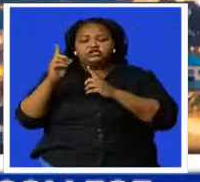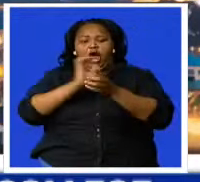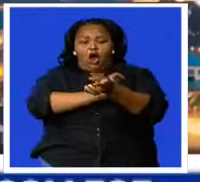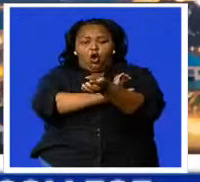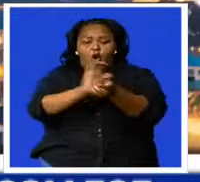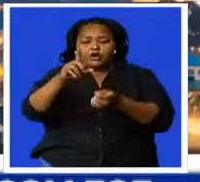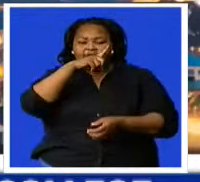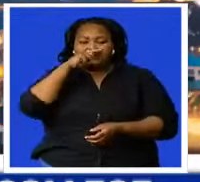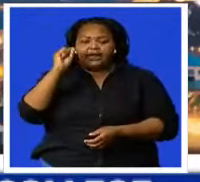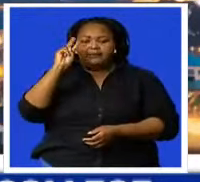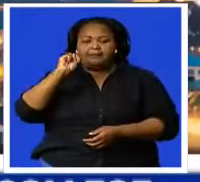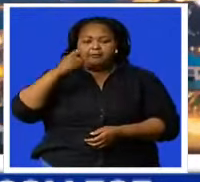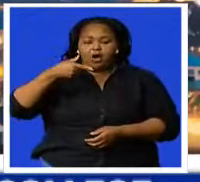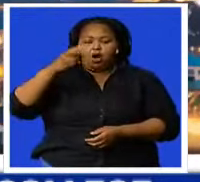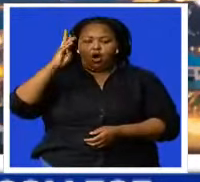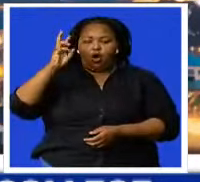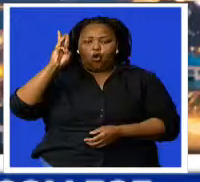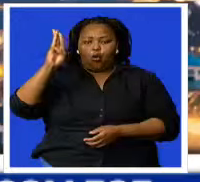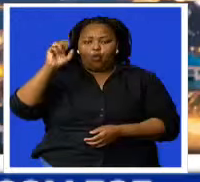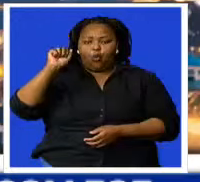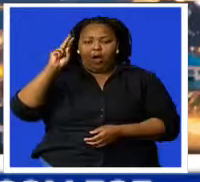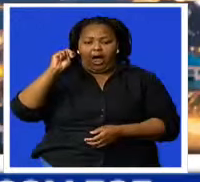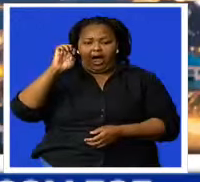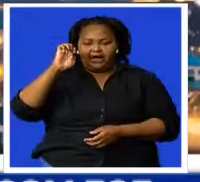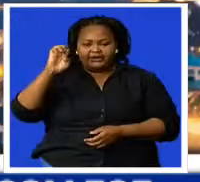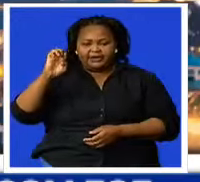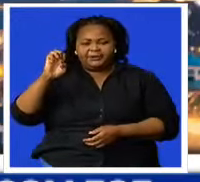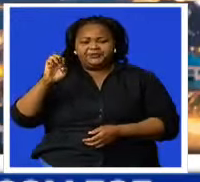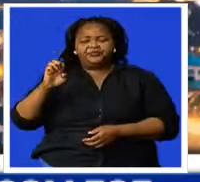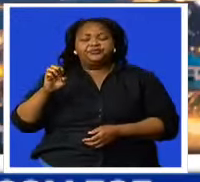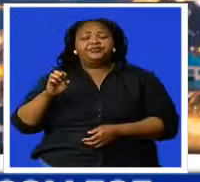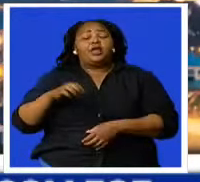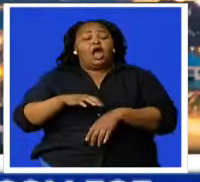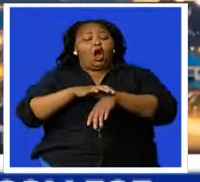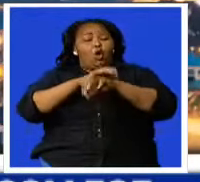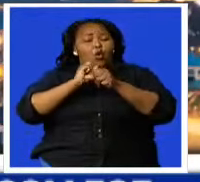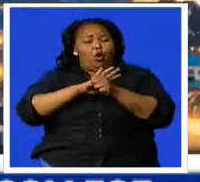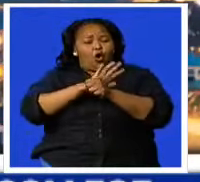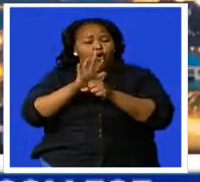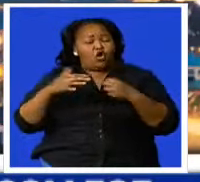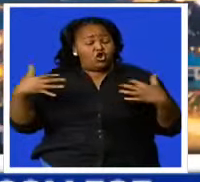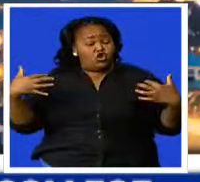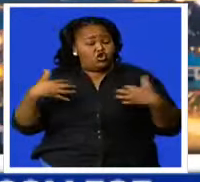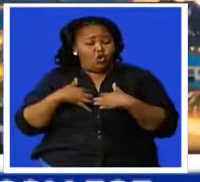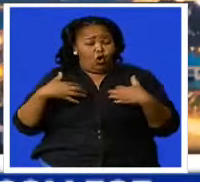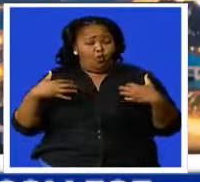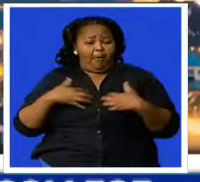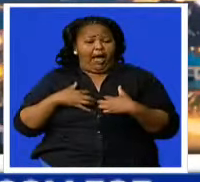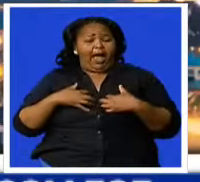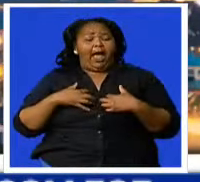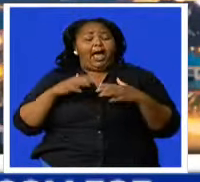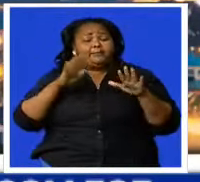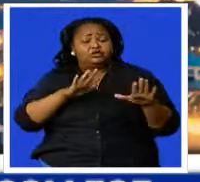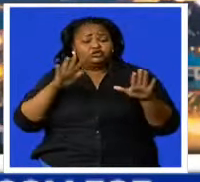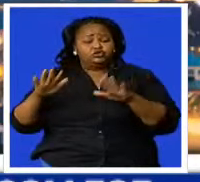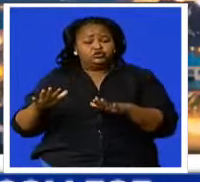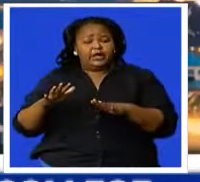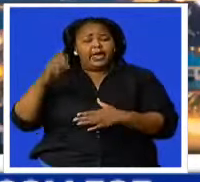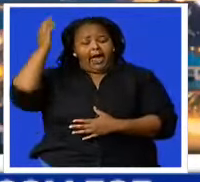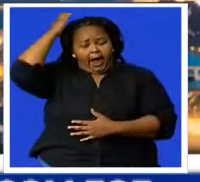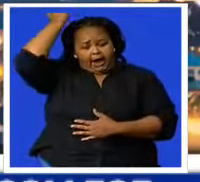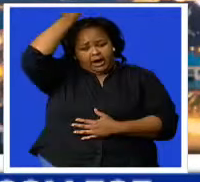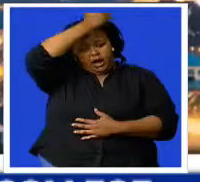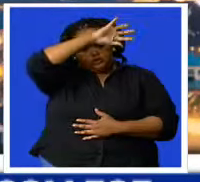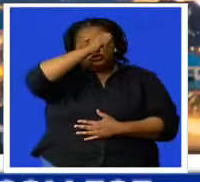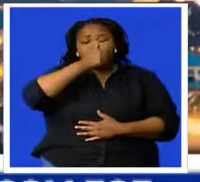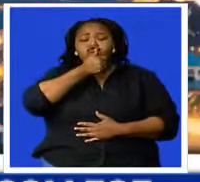College. Ngesizathu ke semkhuhlane COVID-19 losolo ukhungethe live nemhlaba wonke, labafunzi baphothulwe ngetebuchwepheshe